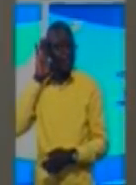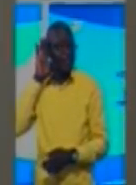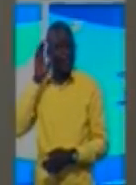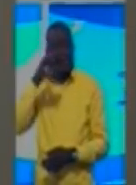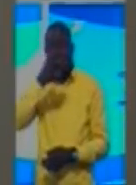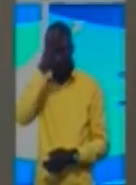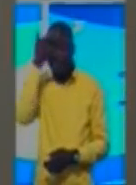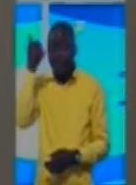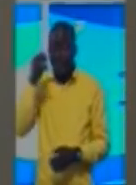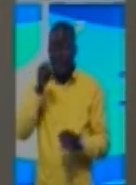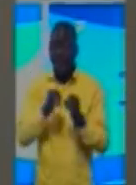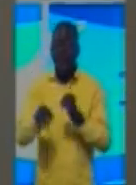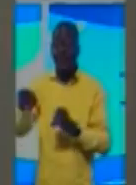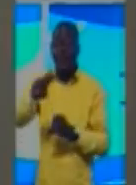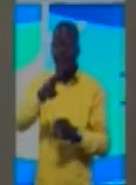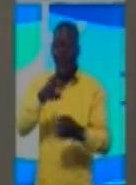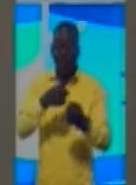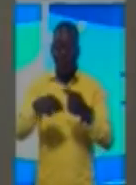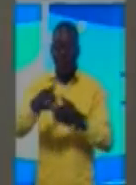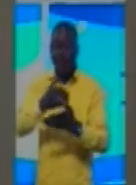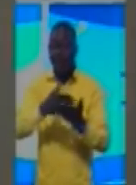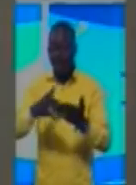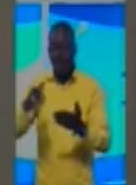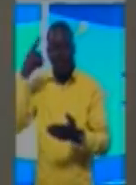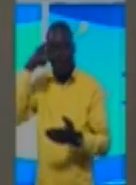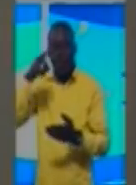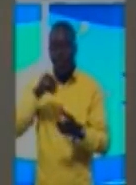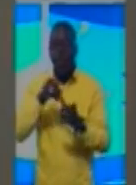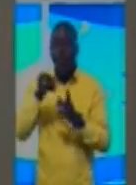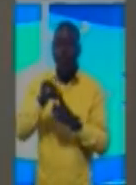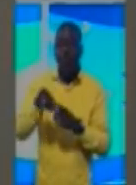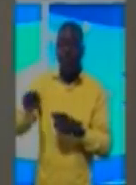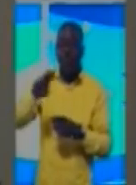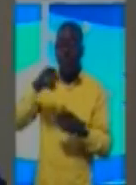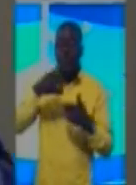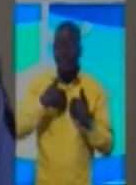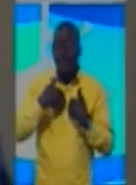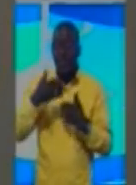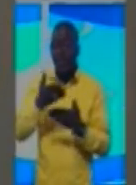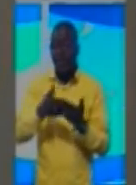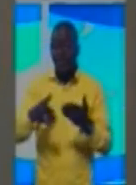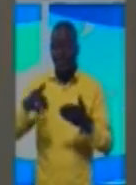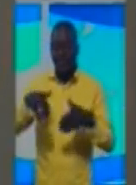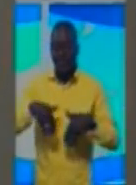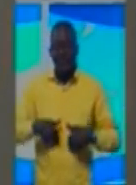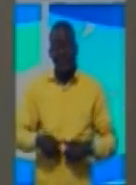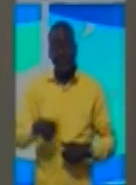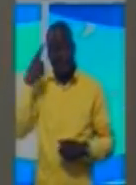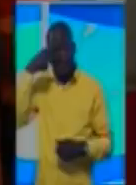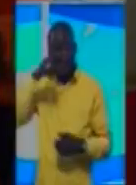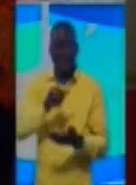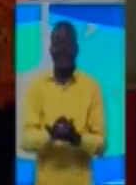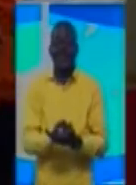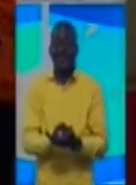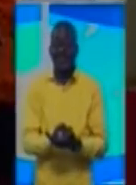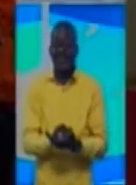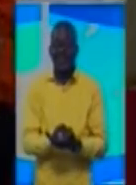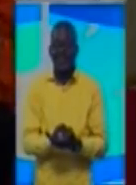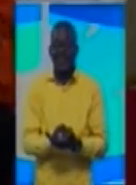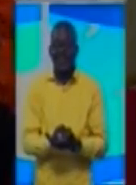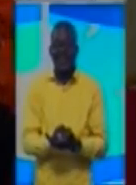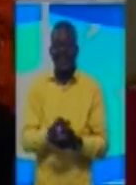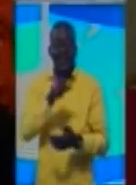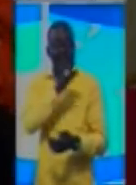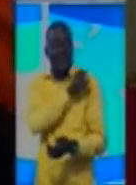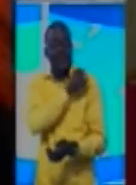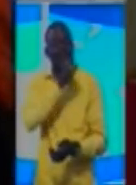si vous venez de quelque part où vous avez ingurgité quelque chose, moi je ne vais pas dire de quoi il s'agit. Siméon